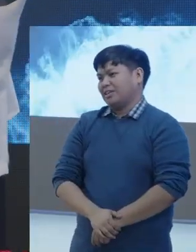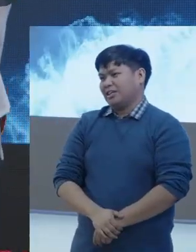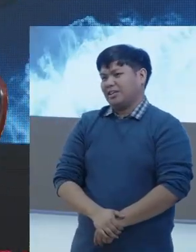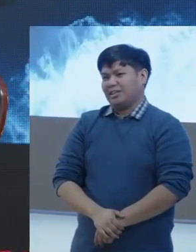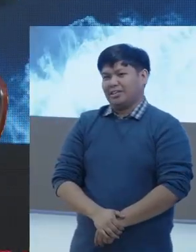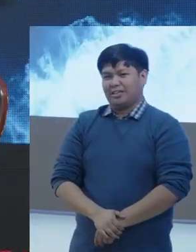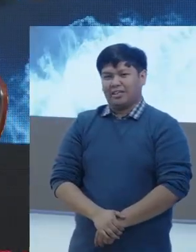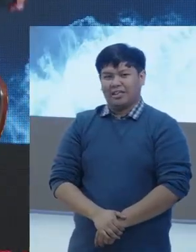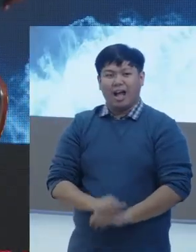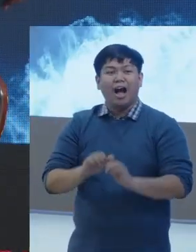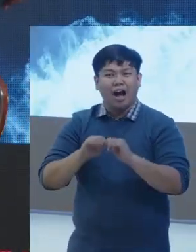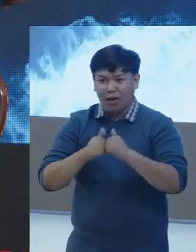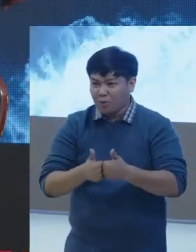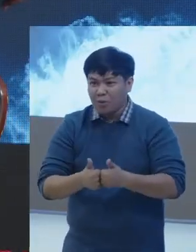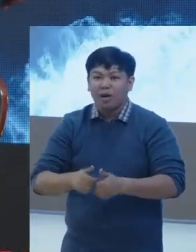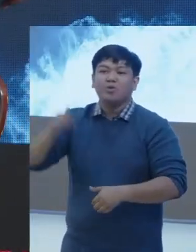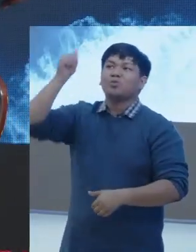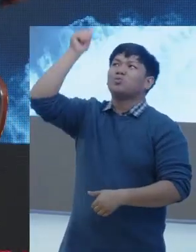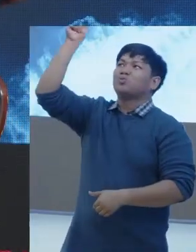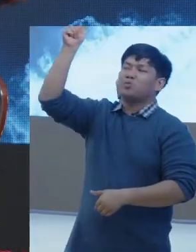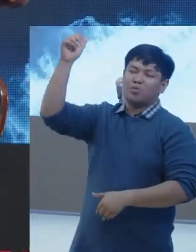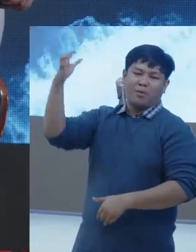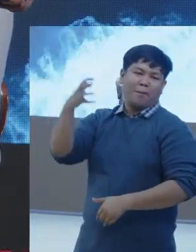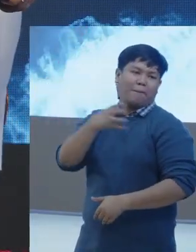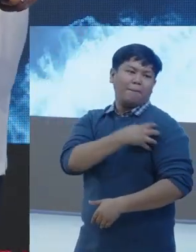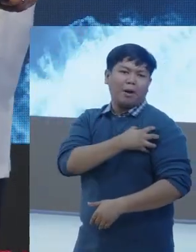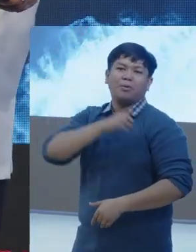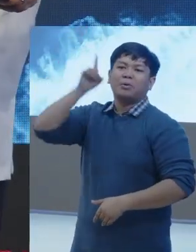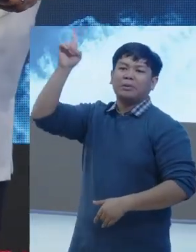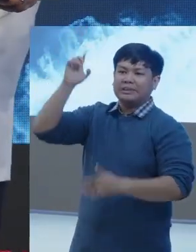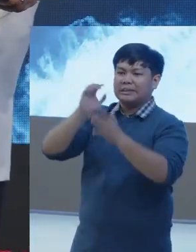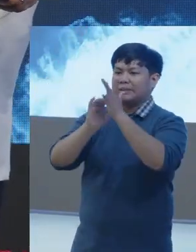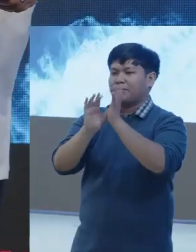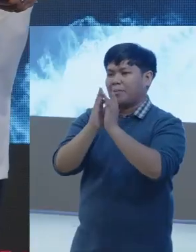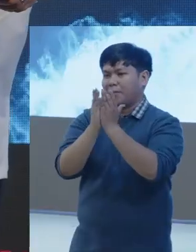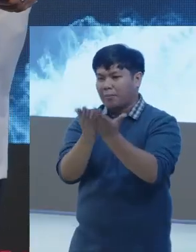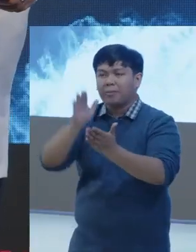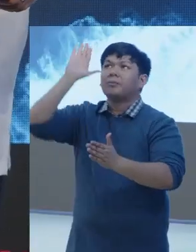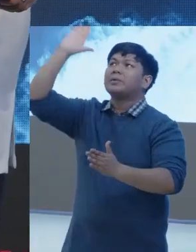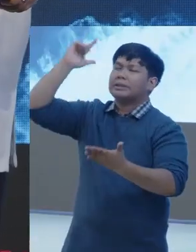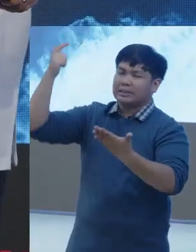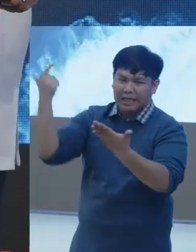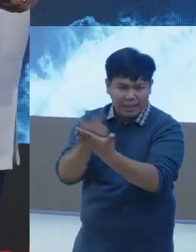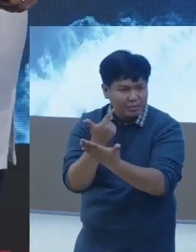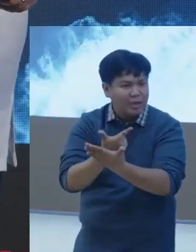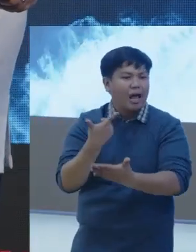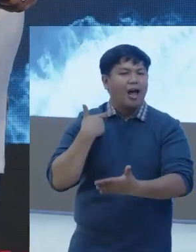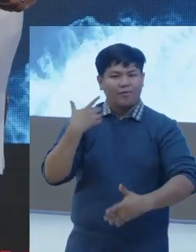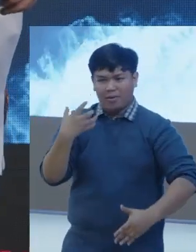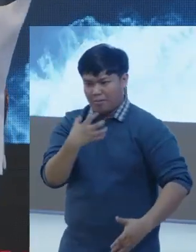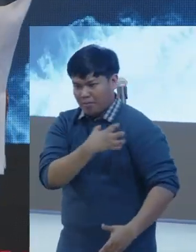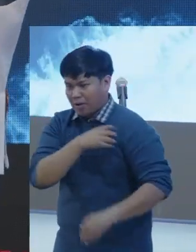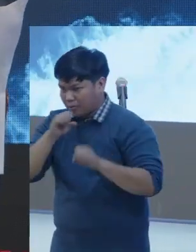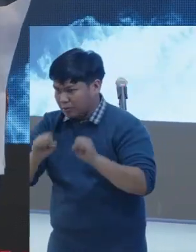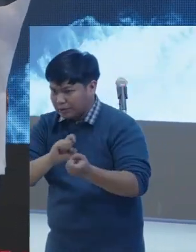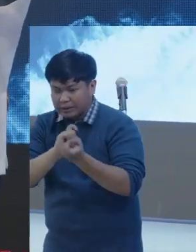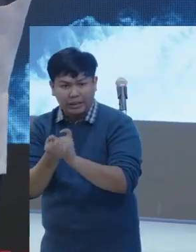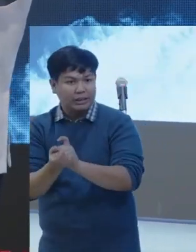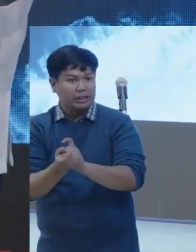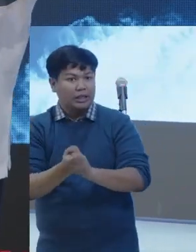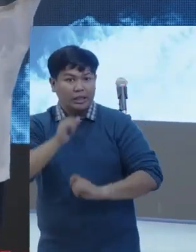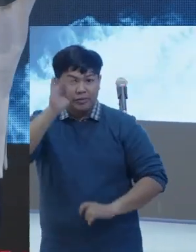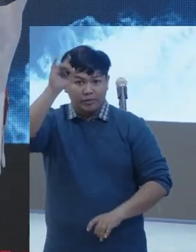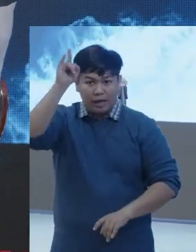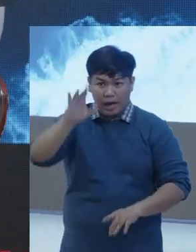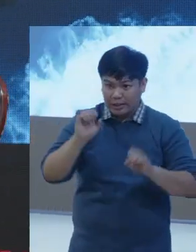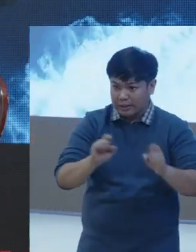Ang Diyos at ang Kanyang salita ang magbabago sa kanila. At kung sila ay magbabago, siya ay